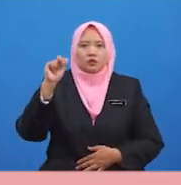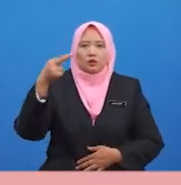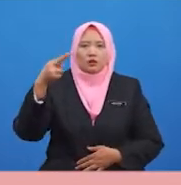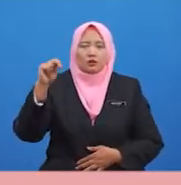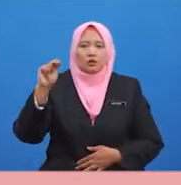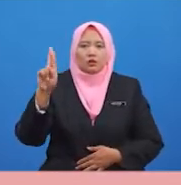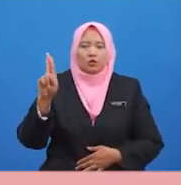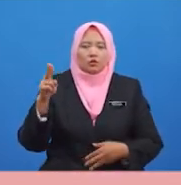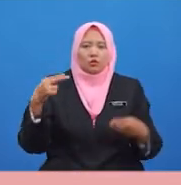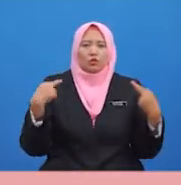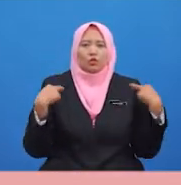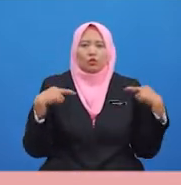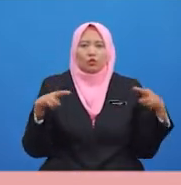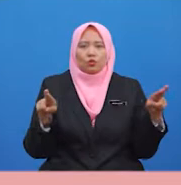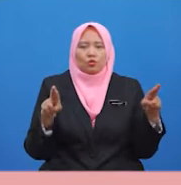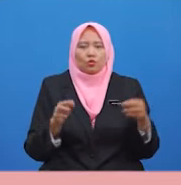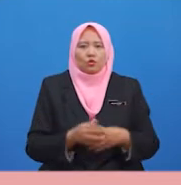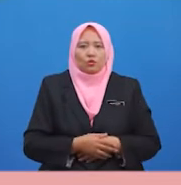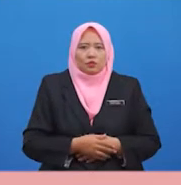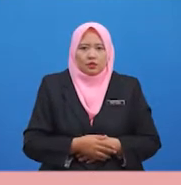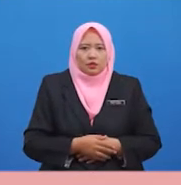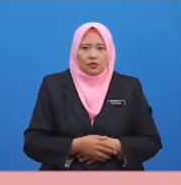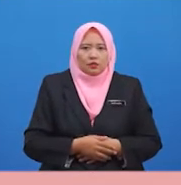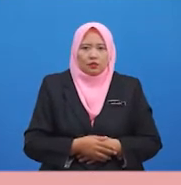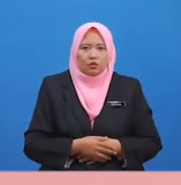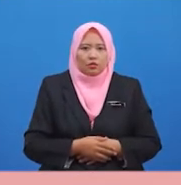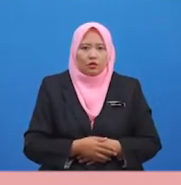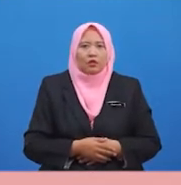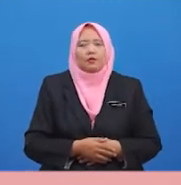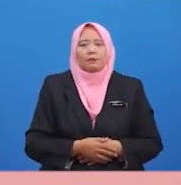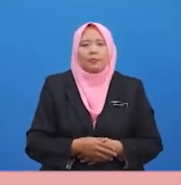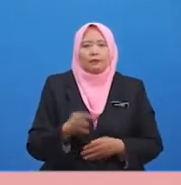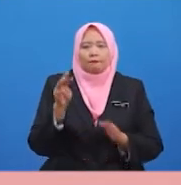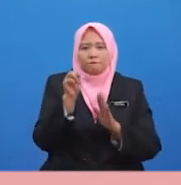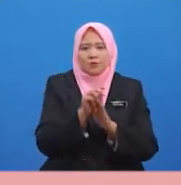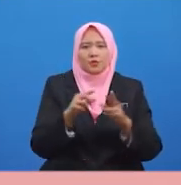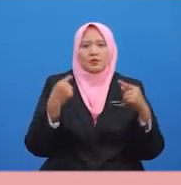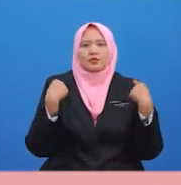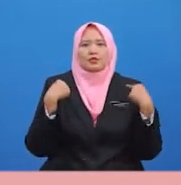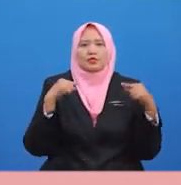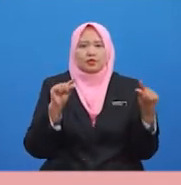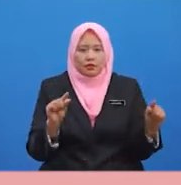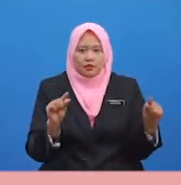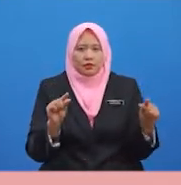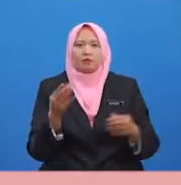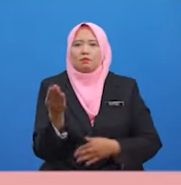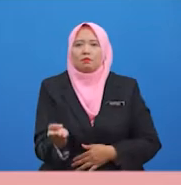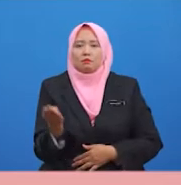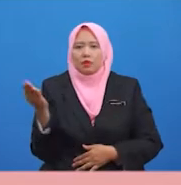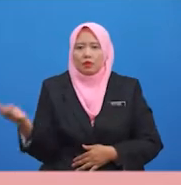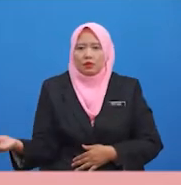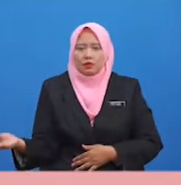rahnu. Apakah yang dimaksudkan dengan rahnu? Rahnu ialah menggadaikan